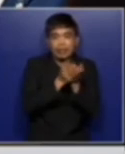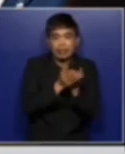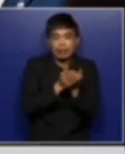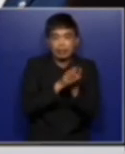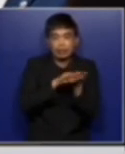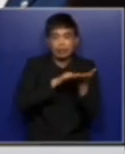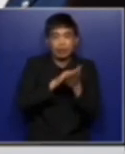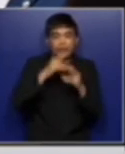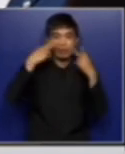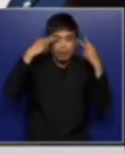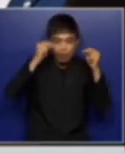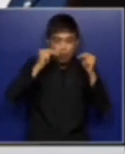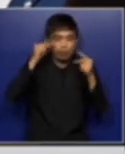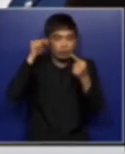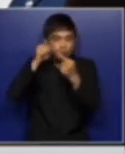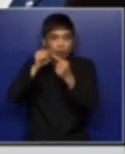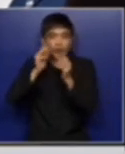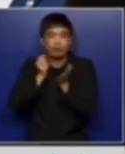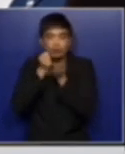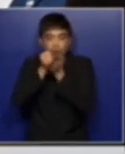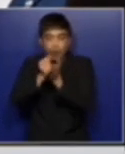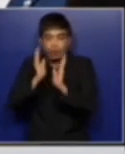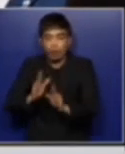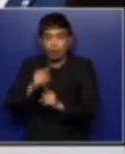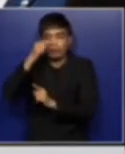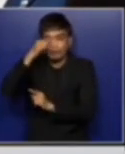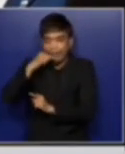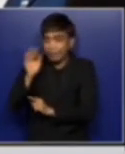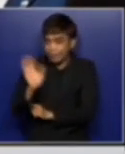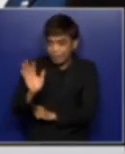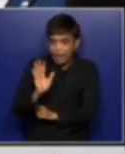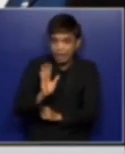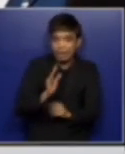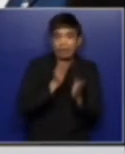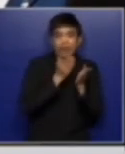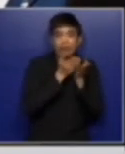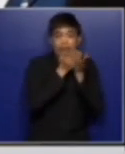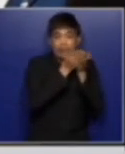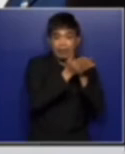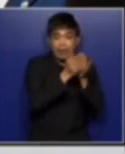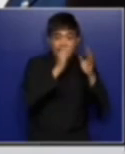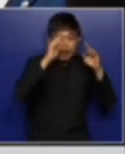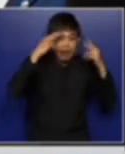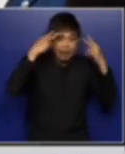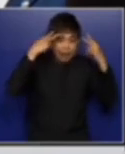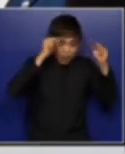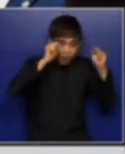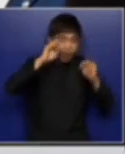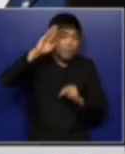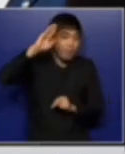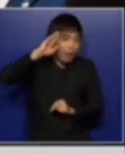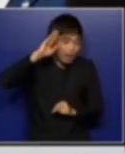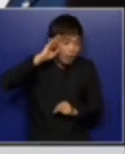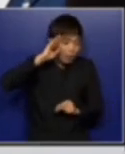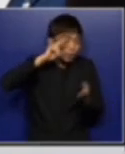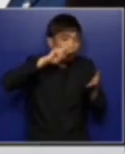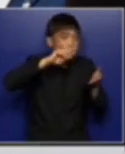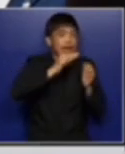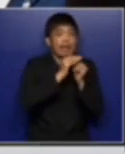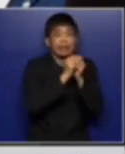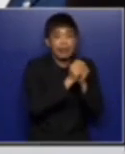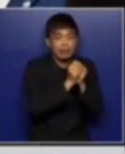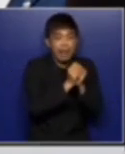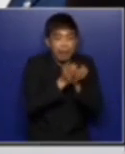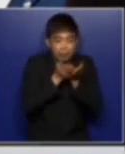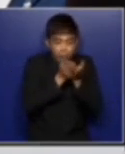ครับย้ำอีกครั้งนะครับนายกประยุทธ์เนี่ยคือนายกเรือดำน้ำจีนไม่ใช่เ